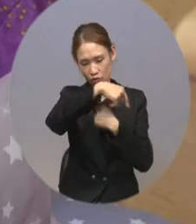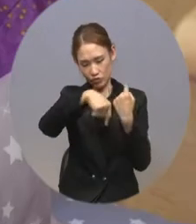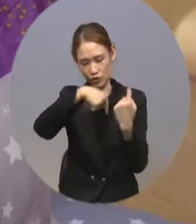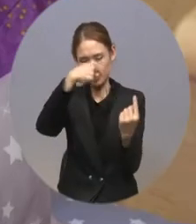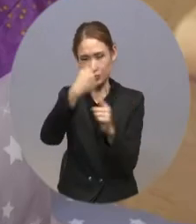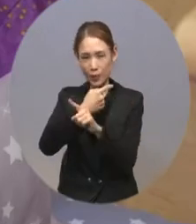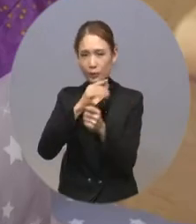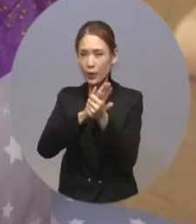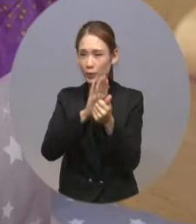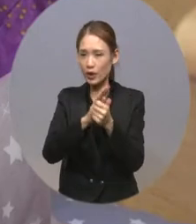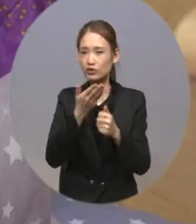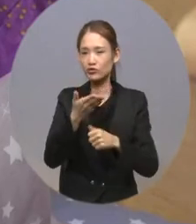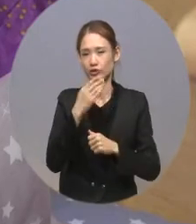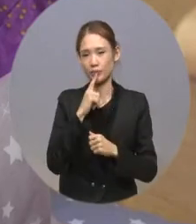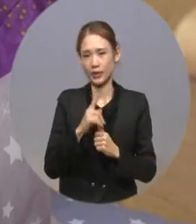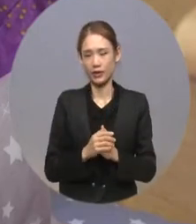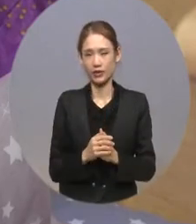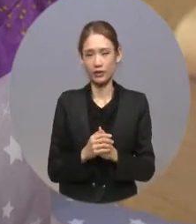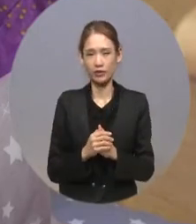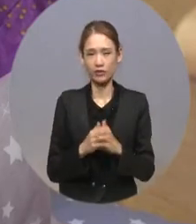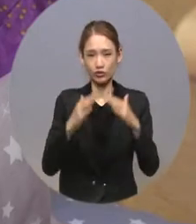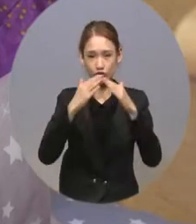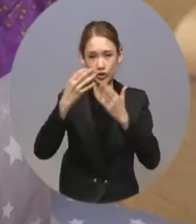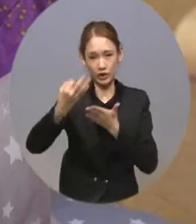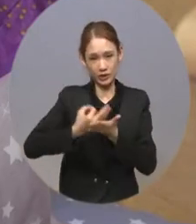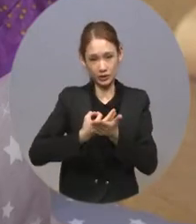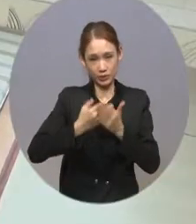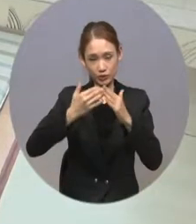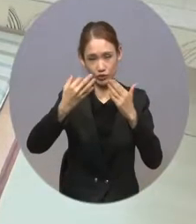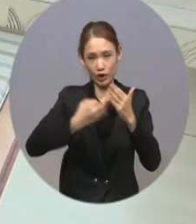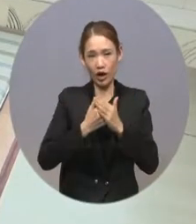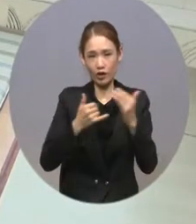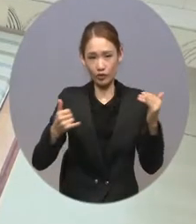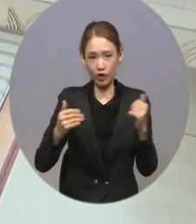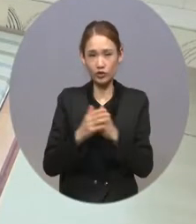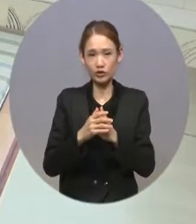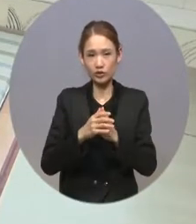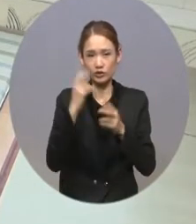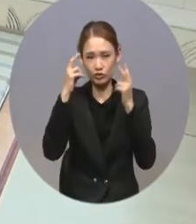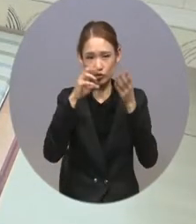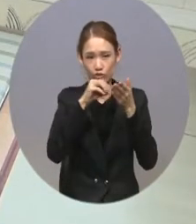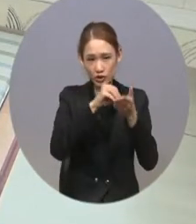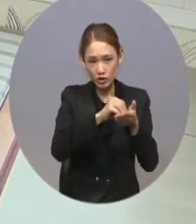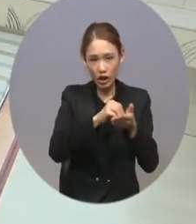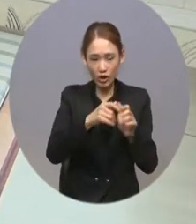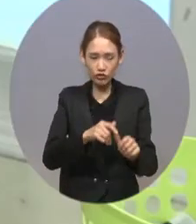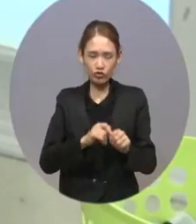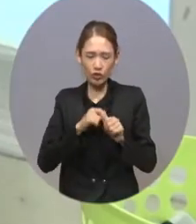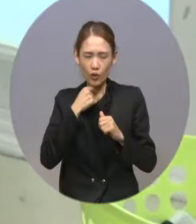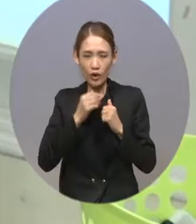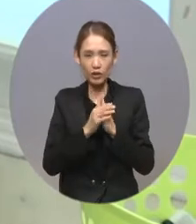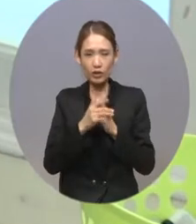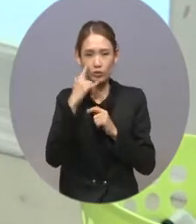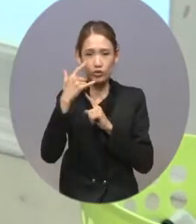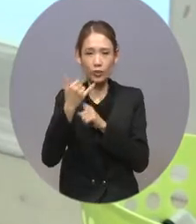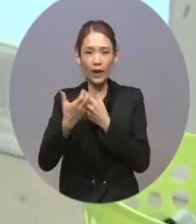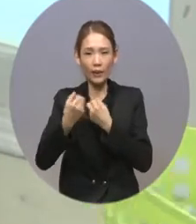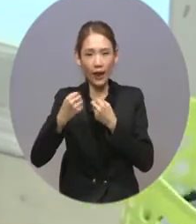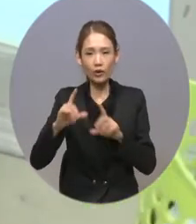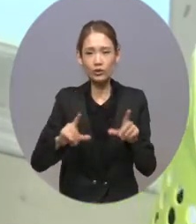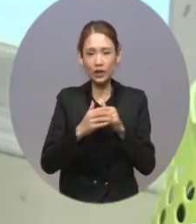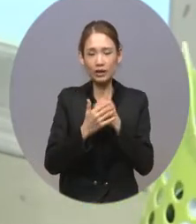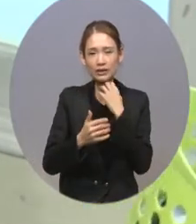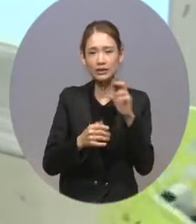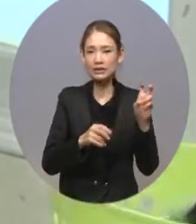추진한다는 계획입니다. 주거급여 수급가구원 중 취학, 구직 등의 사유로 부모와 따로 거주하는 20대